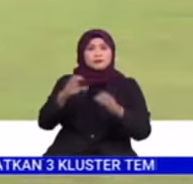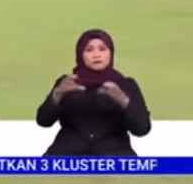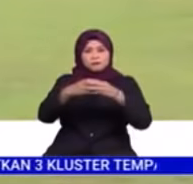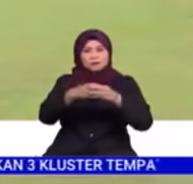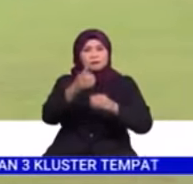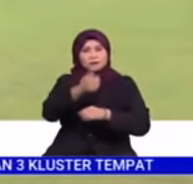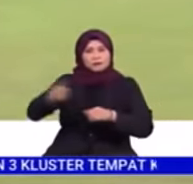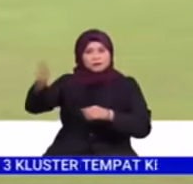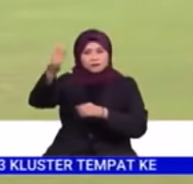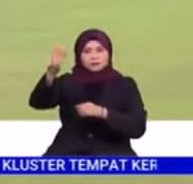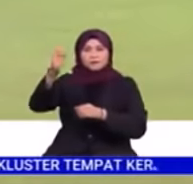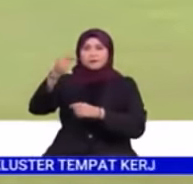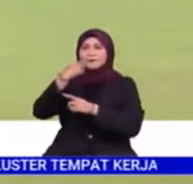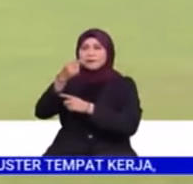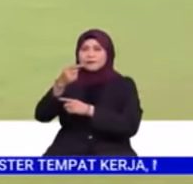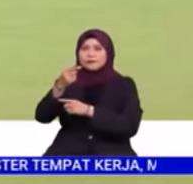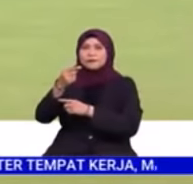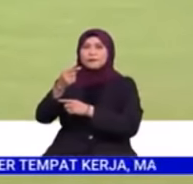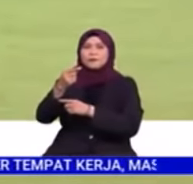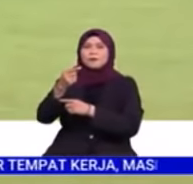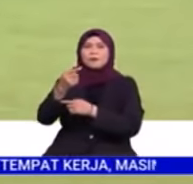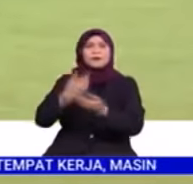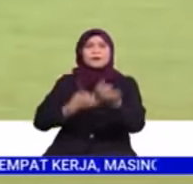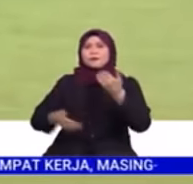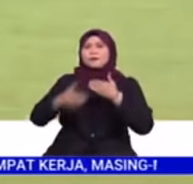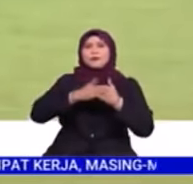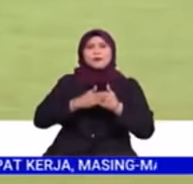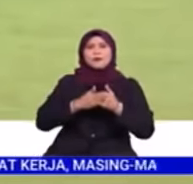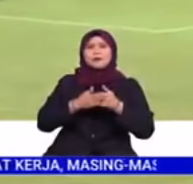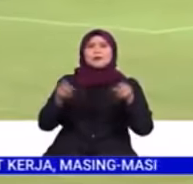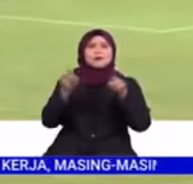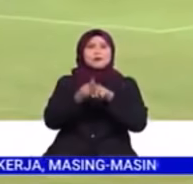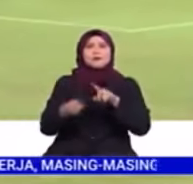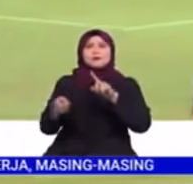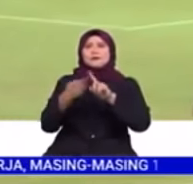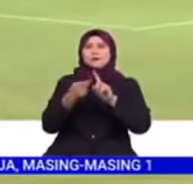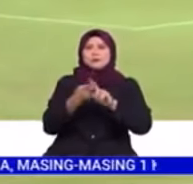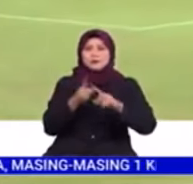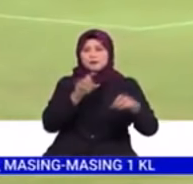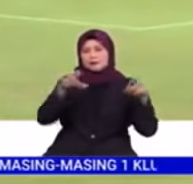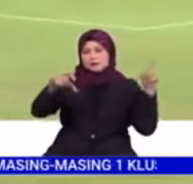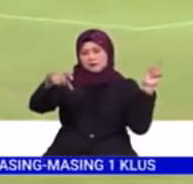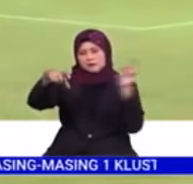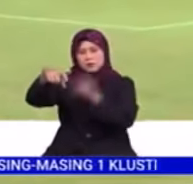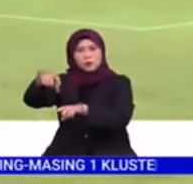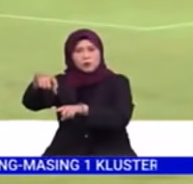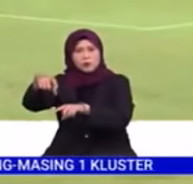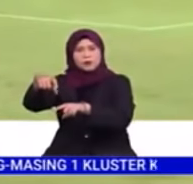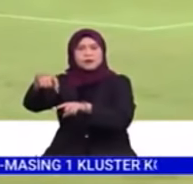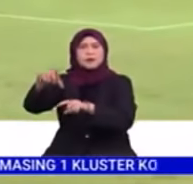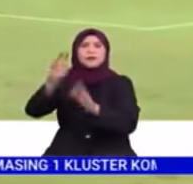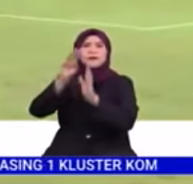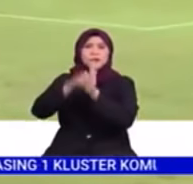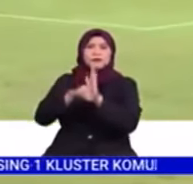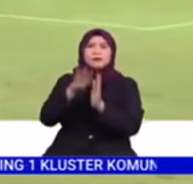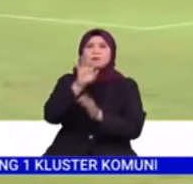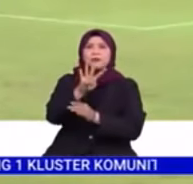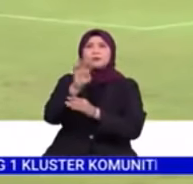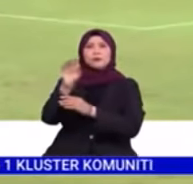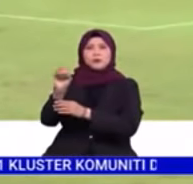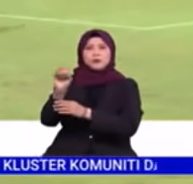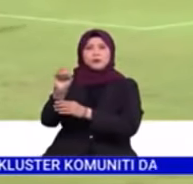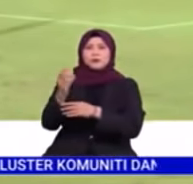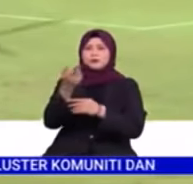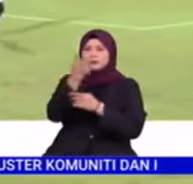jurulatih Paddle Australia bagaimana pun kembali menyamakan kedudukan proxygo jaringan jodohin tak dimiliki ke-40